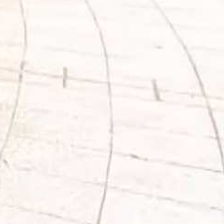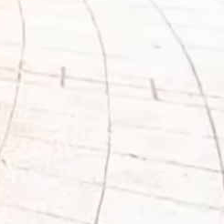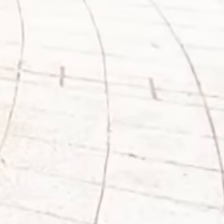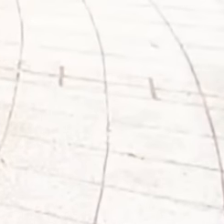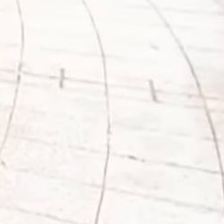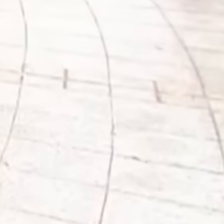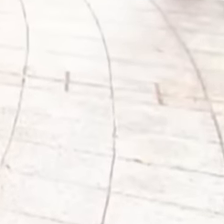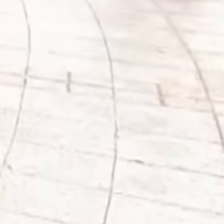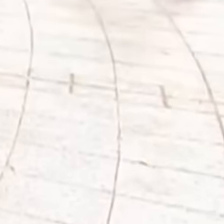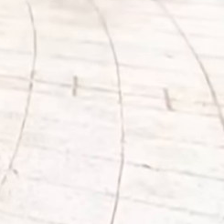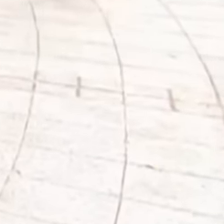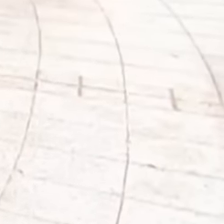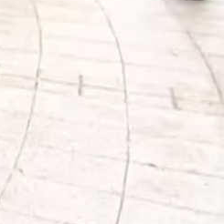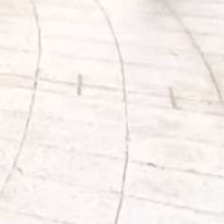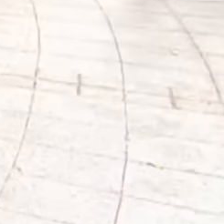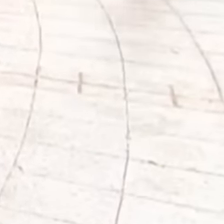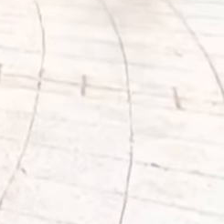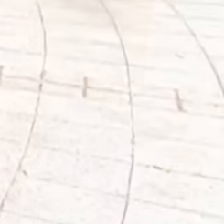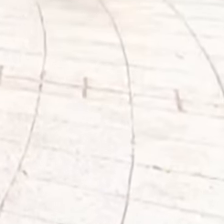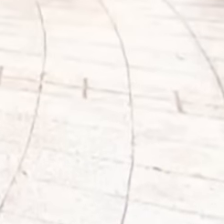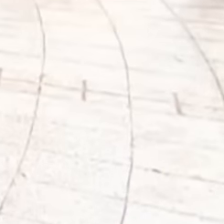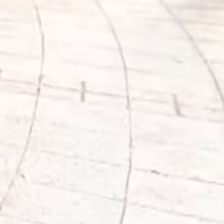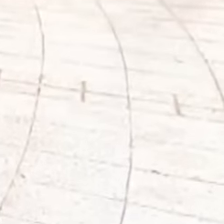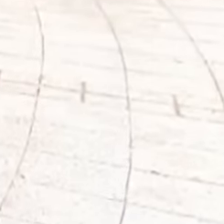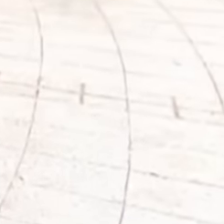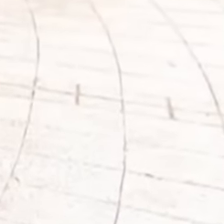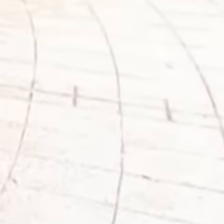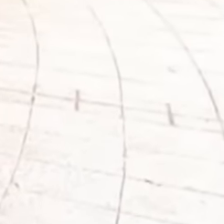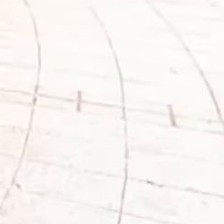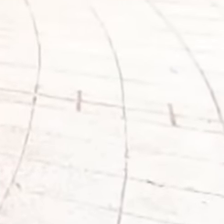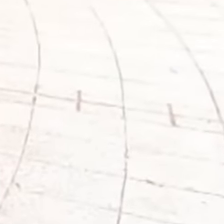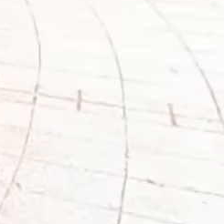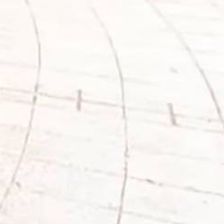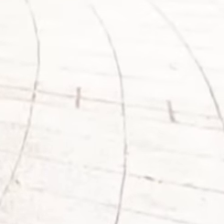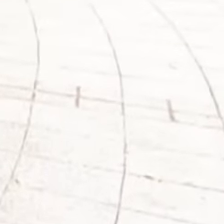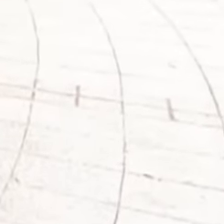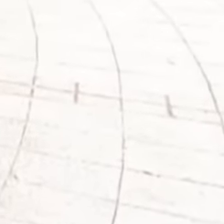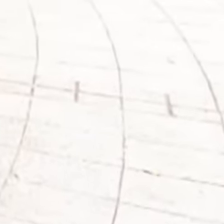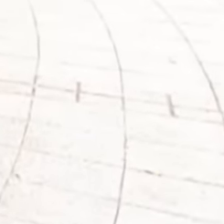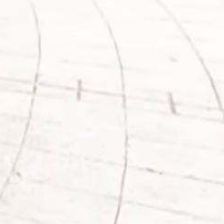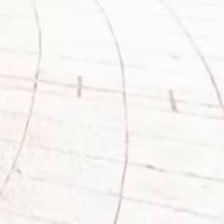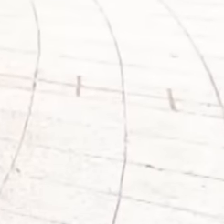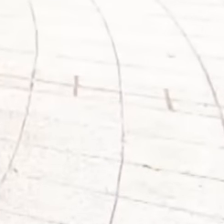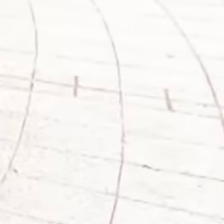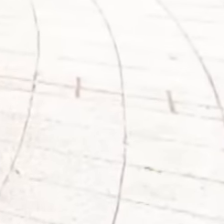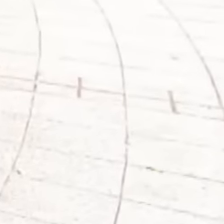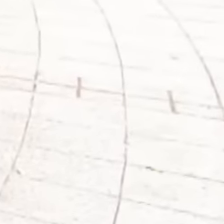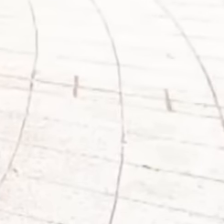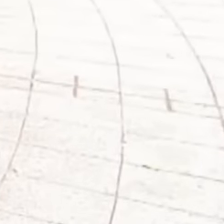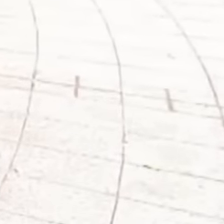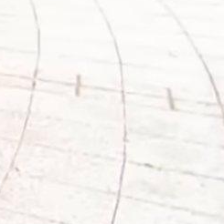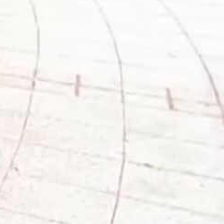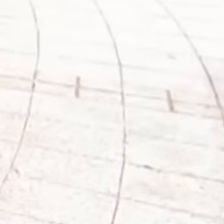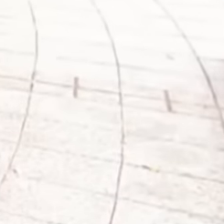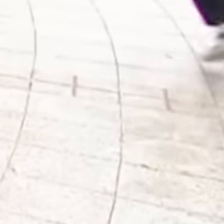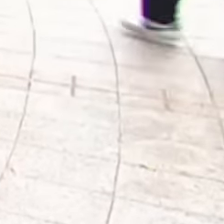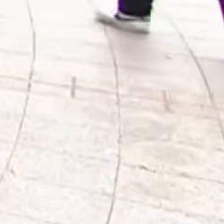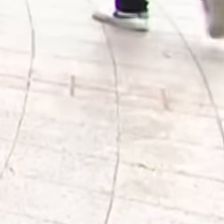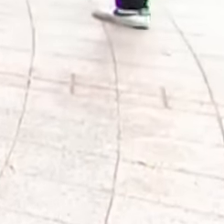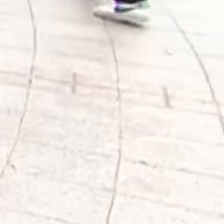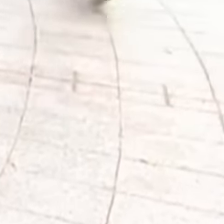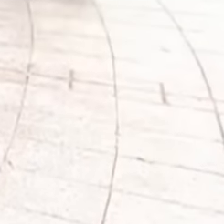운영한다는 임대 숙소 알고봤더니 임대 업자로 등록 내지 신고를 하지 않은 불법 임대업이 의혹이